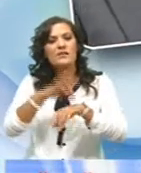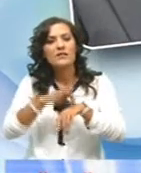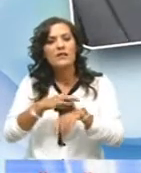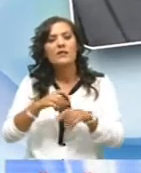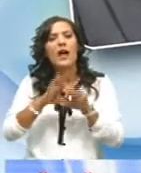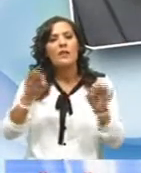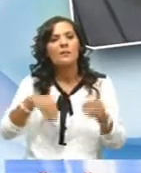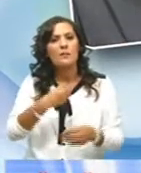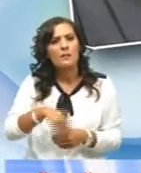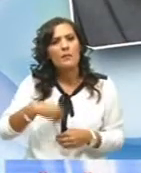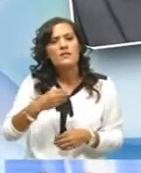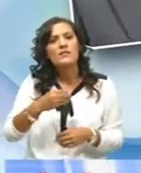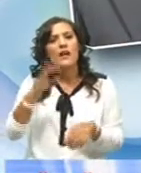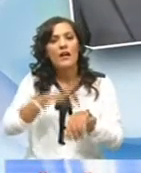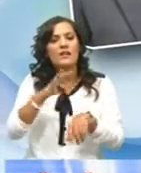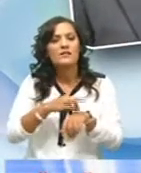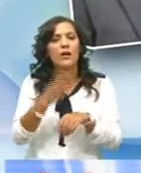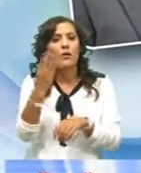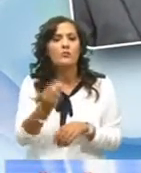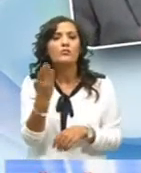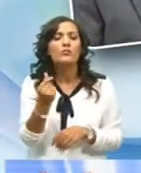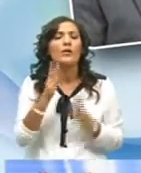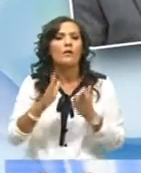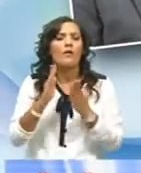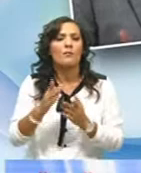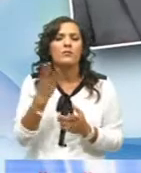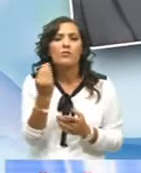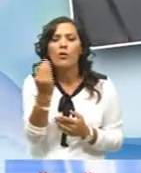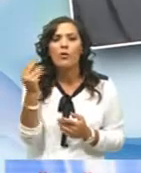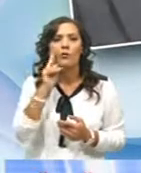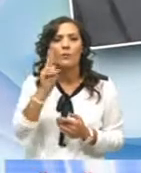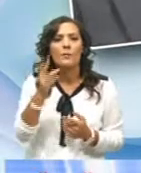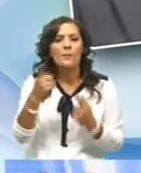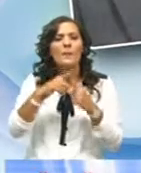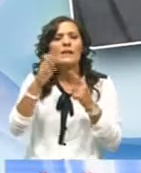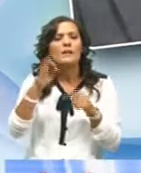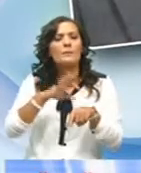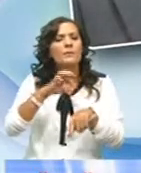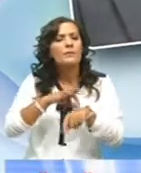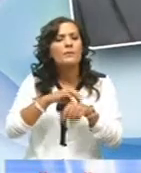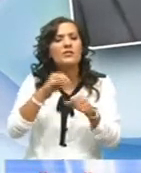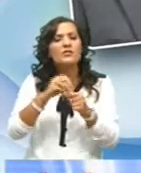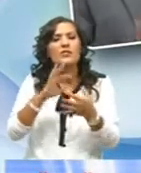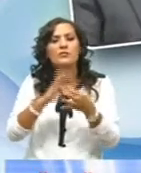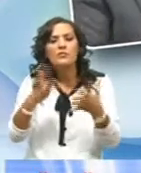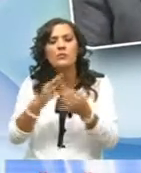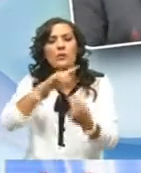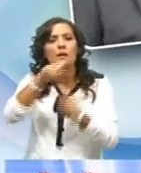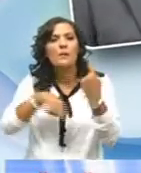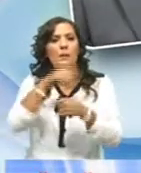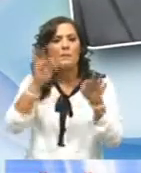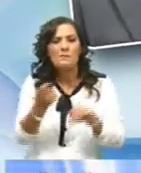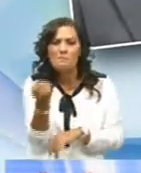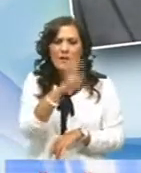hastalığı olan kalın bağırsak Aslında yakalanması çok sıklaştı o zaman Tıp dünyası çareler aramaya başladı tadı